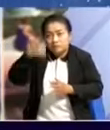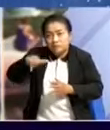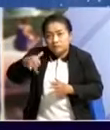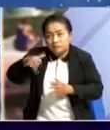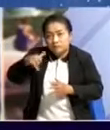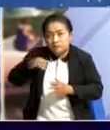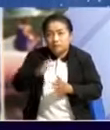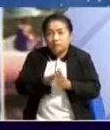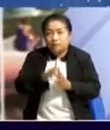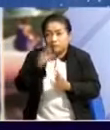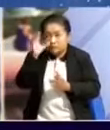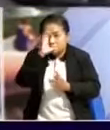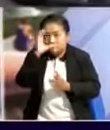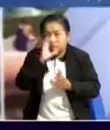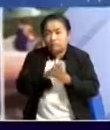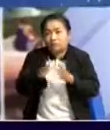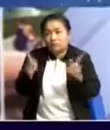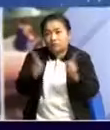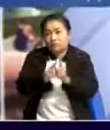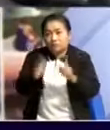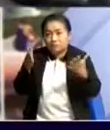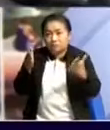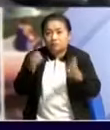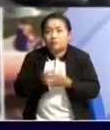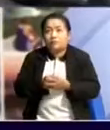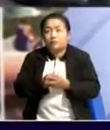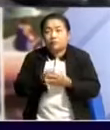นักศึกษาชั้นปีที่4เท่านั้นเองค่ะ